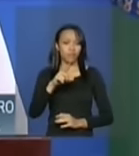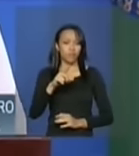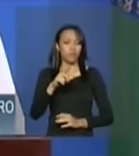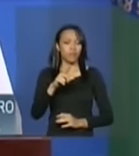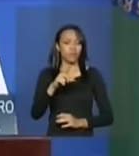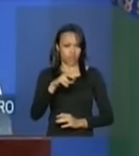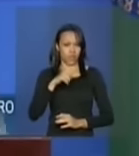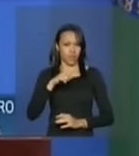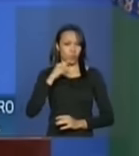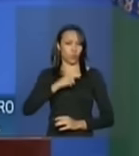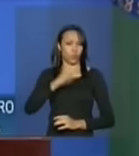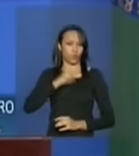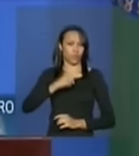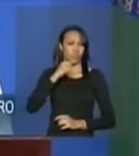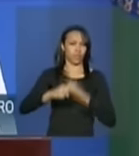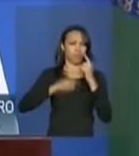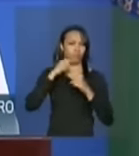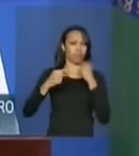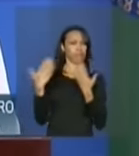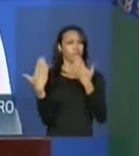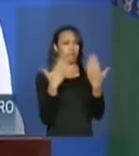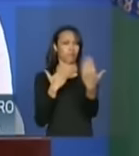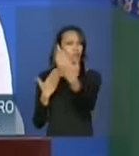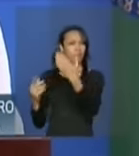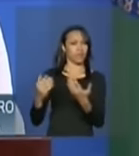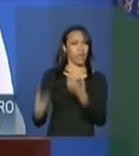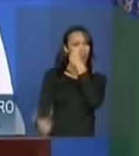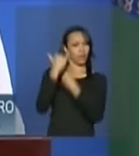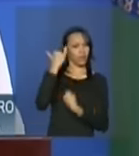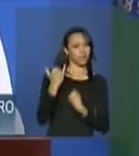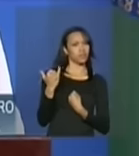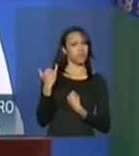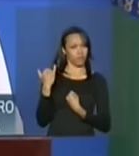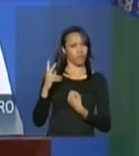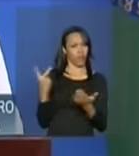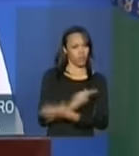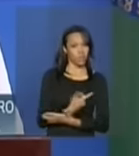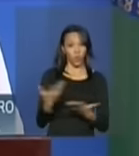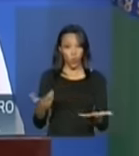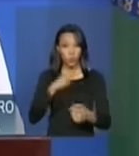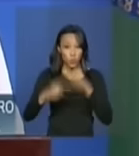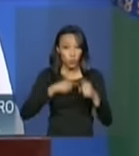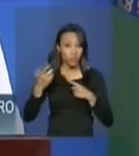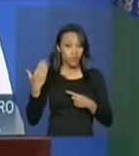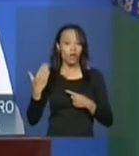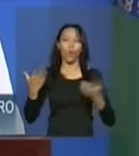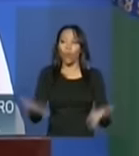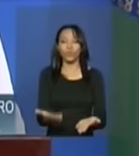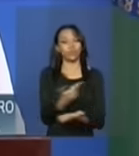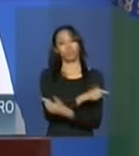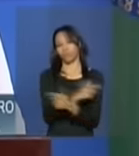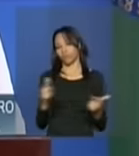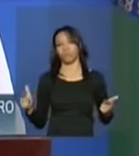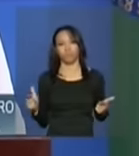Αν υπάρχει έστω και μία αμφιβολία για το πραξικόπημα, τη φάρσα και την προδοσία που βρίσκεται σε εξέλιξη, πρέπει να σταματήσει να υπάρχει.